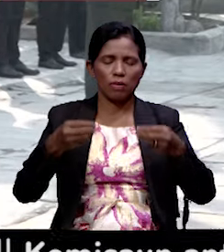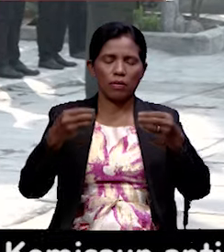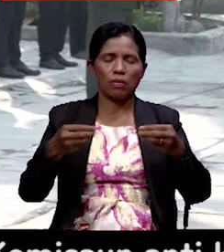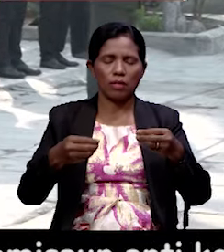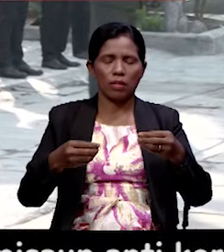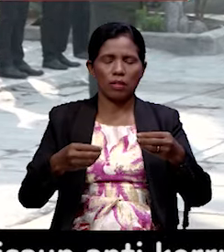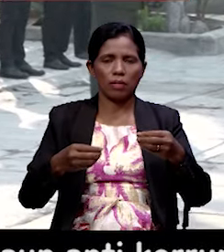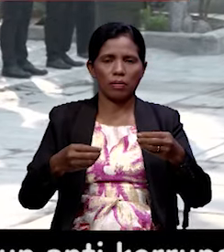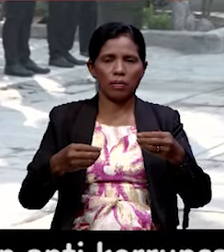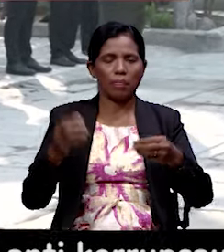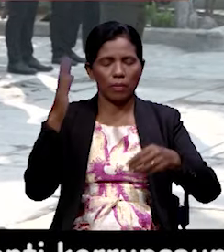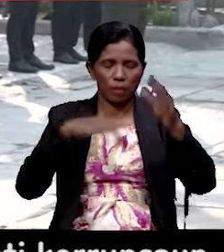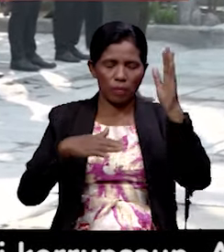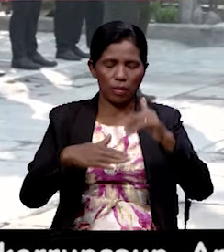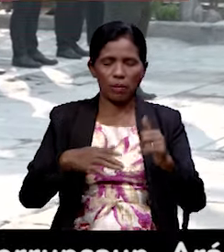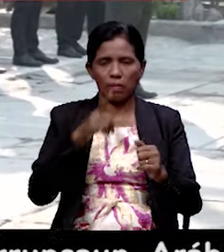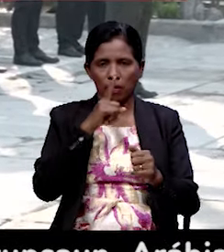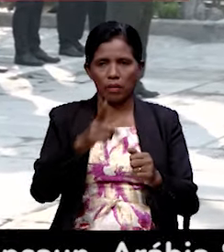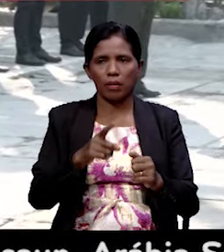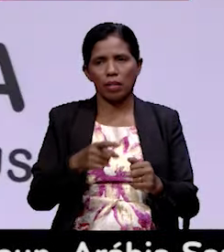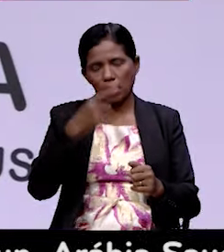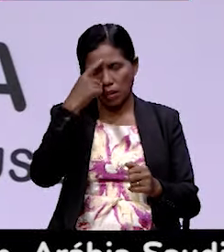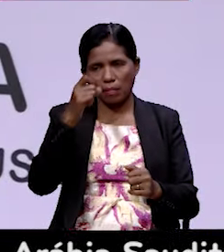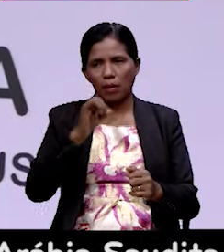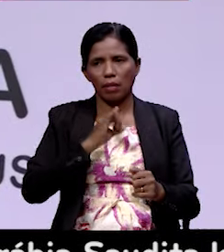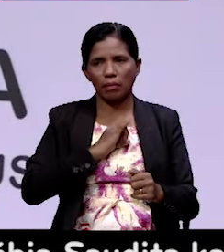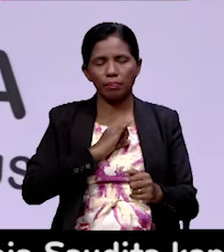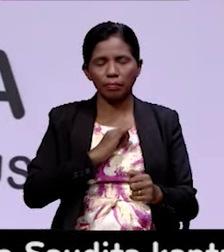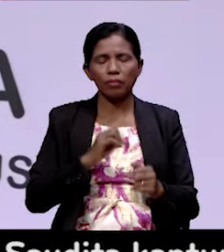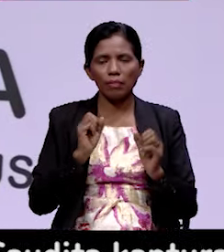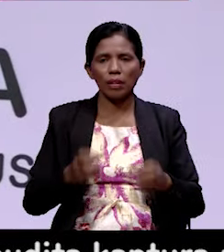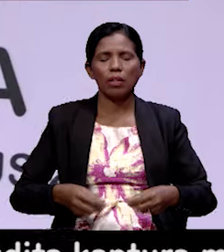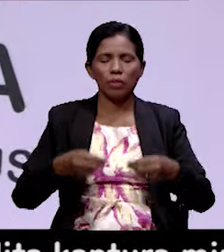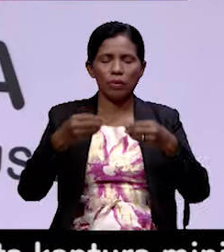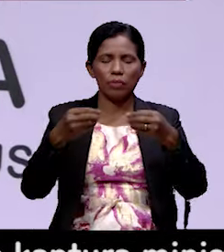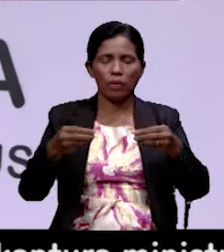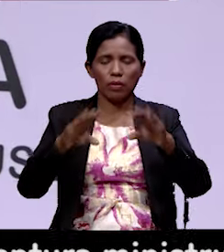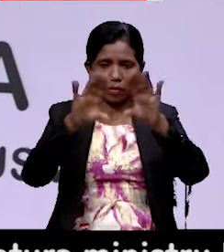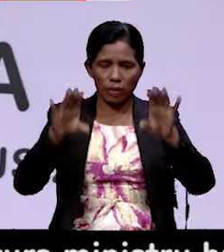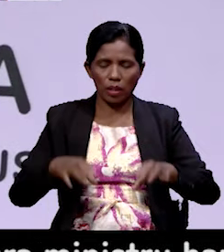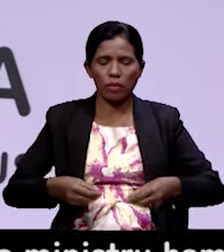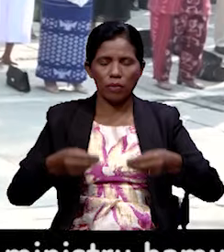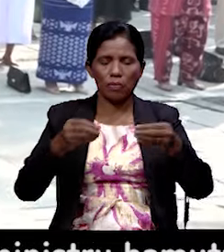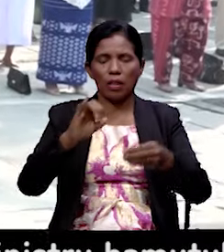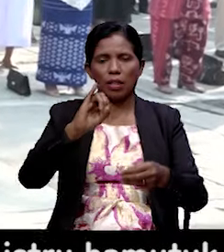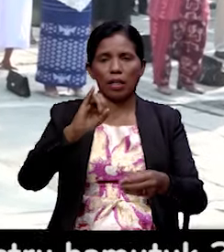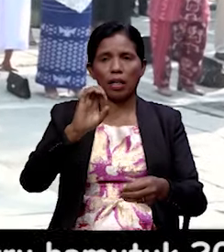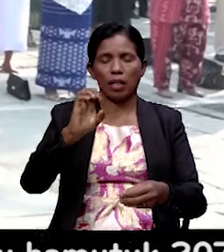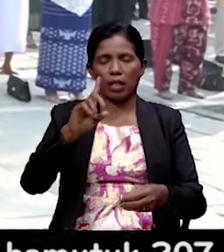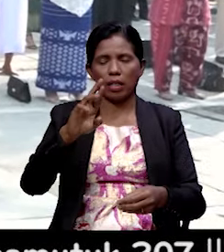gangguan yang terlalu berarti karena saya usulkan sebenarnya daripada memberikan penghargaan saat ini lebih baik memberikan